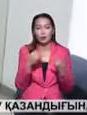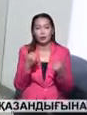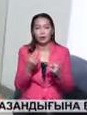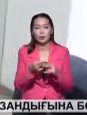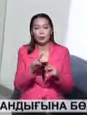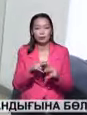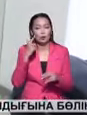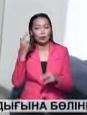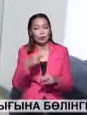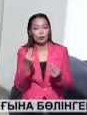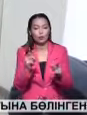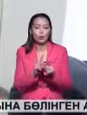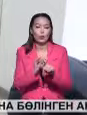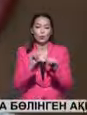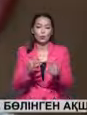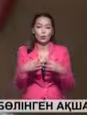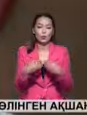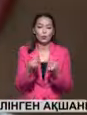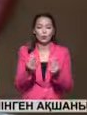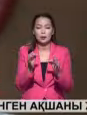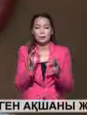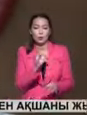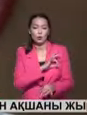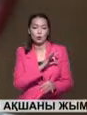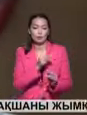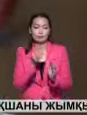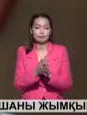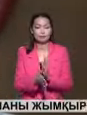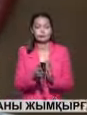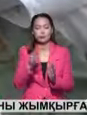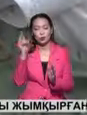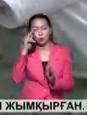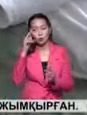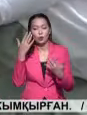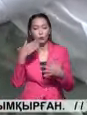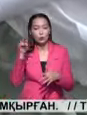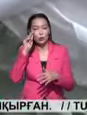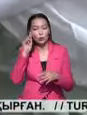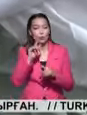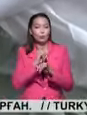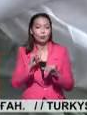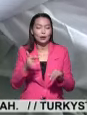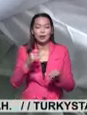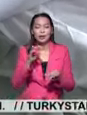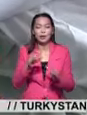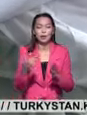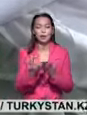сауаттылығын арттыру арқылы отбасылық бюджетті тиімді жұмсауды үйрендім, дейді ол. Білімін жетілдіріп, қайтарымсыз грант ұтып алып,